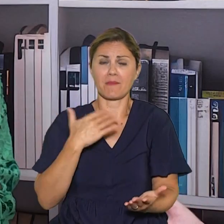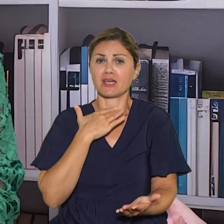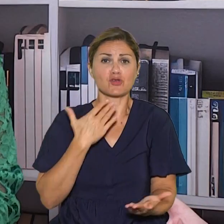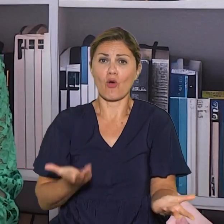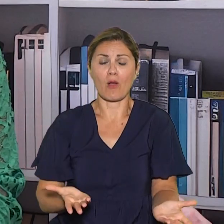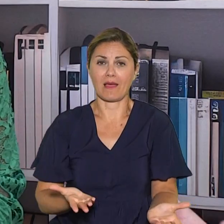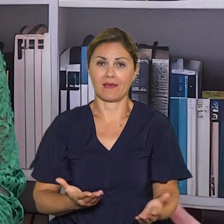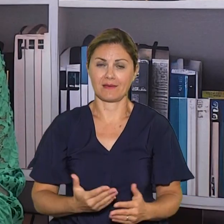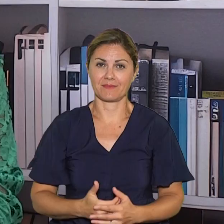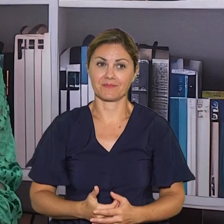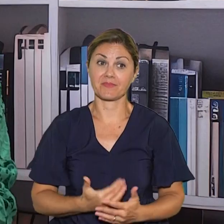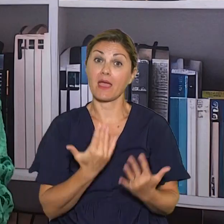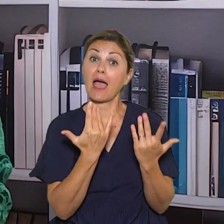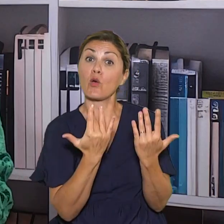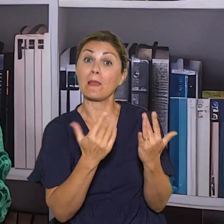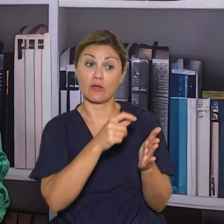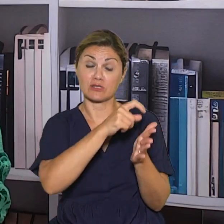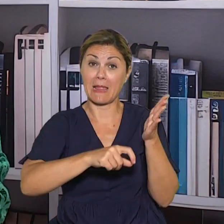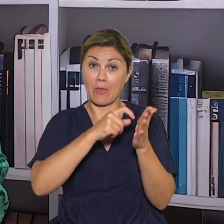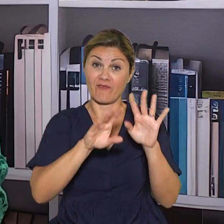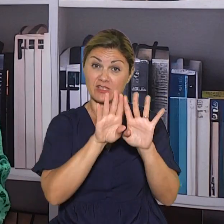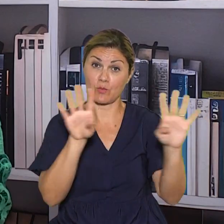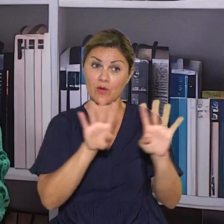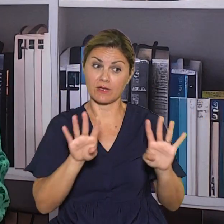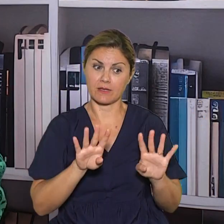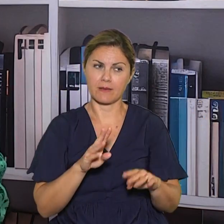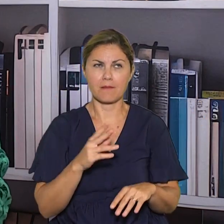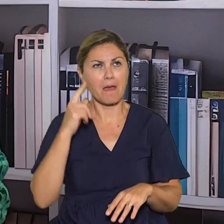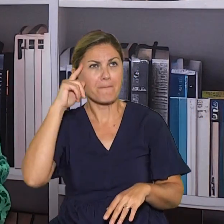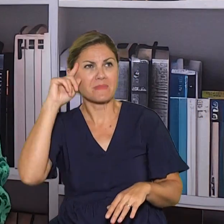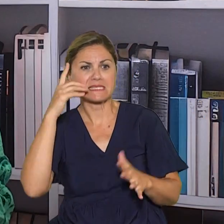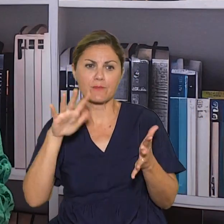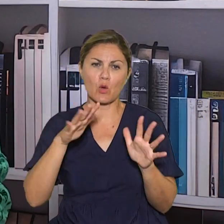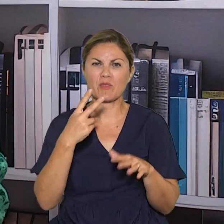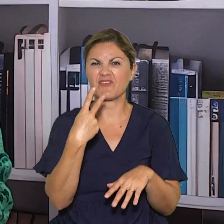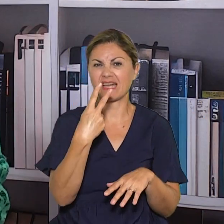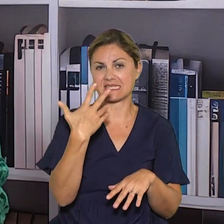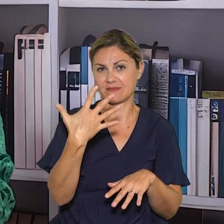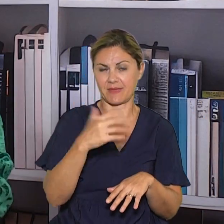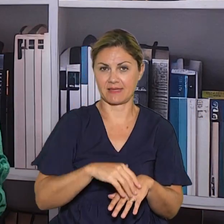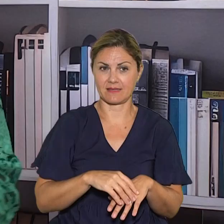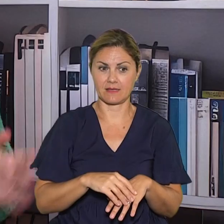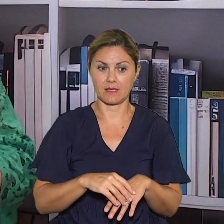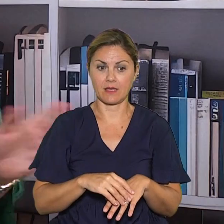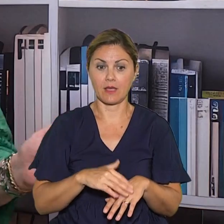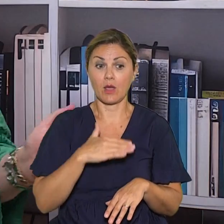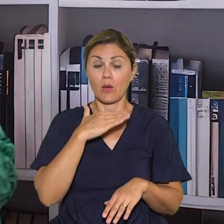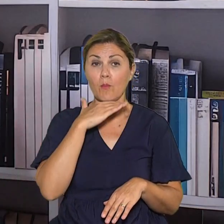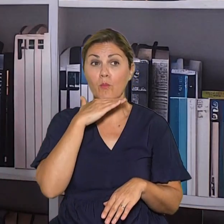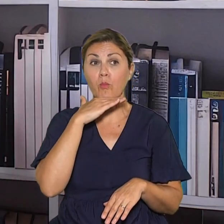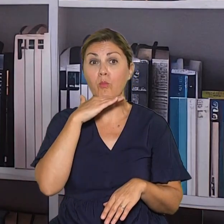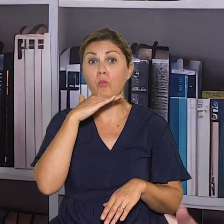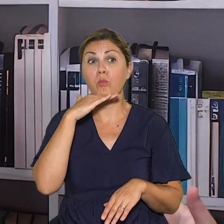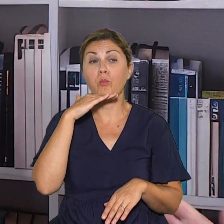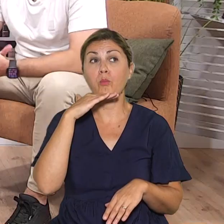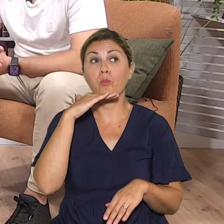I koliko vas sada ima uopće u zboru? A ima nas jedno, šta ja znam, 35 otprilike. To sad će isto ponova audicija, možda ja otpadnem. Ne Ma znam.